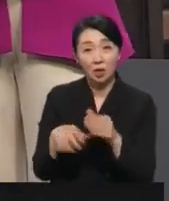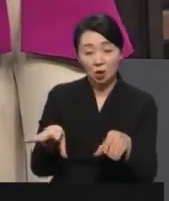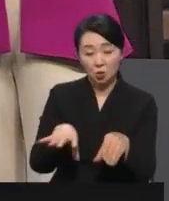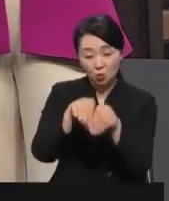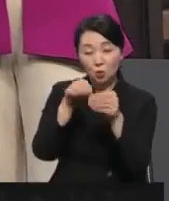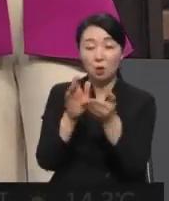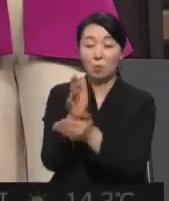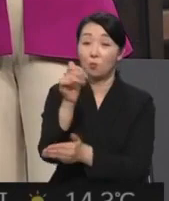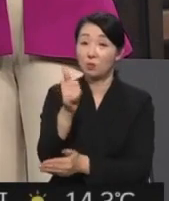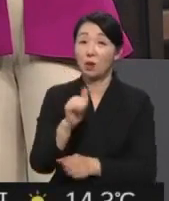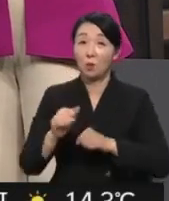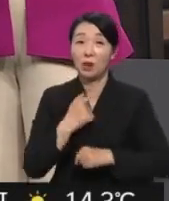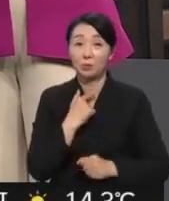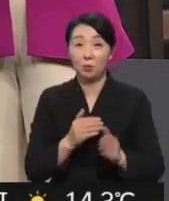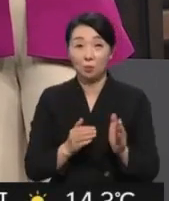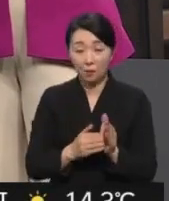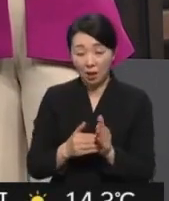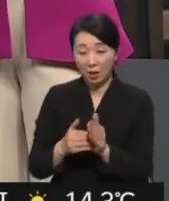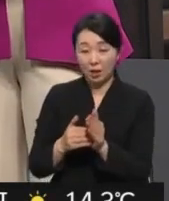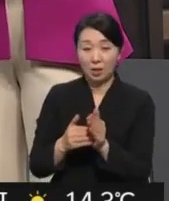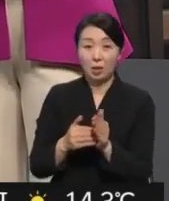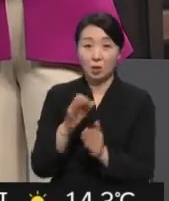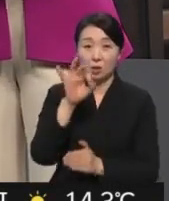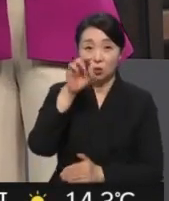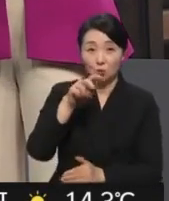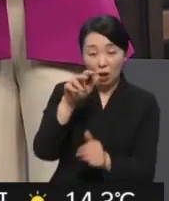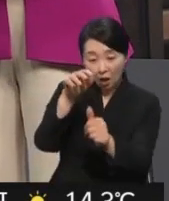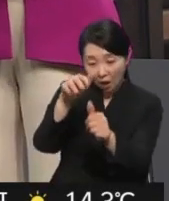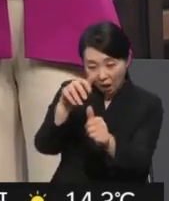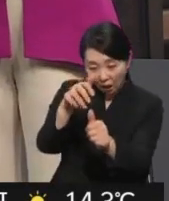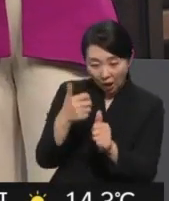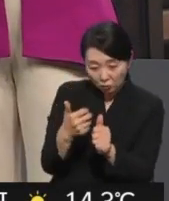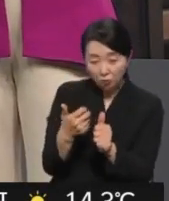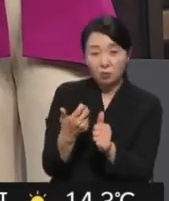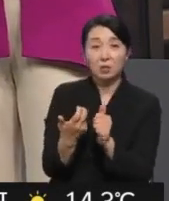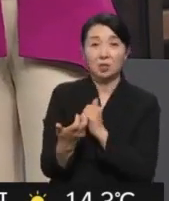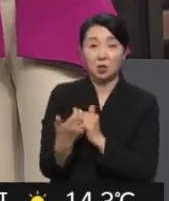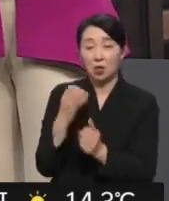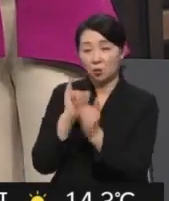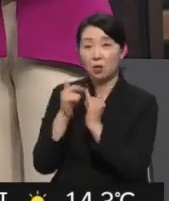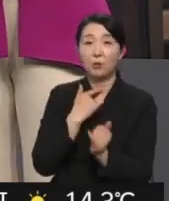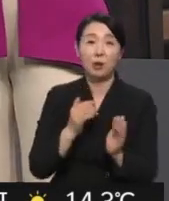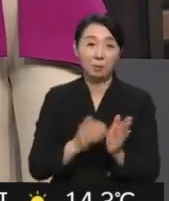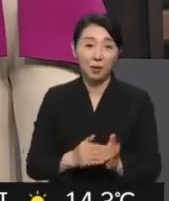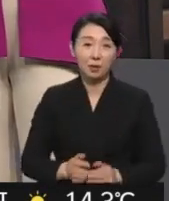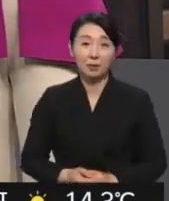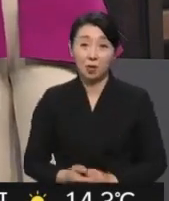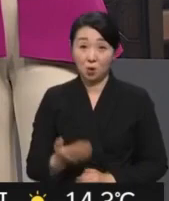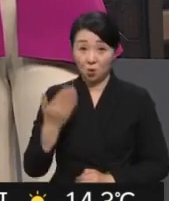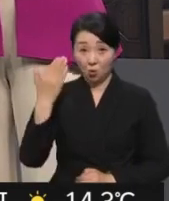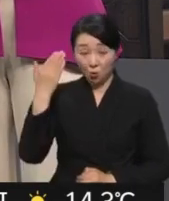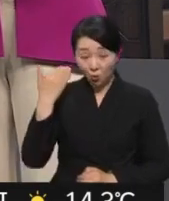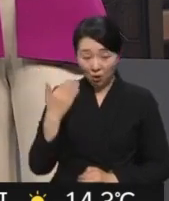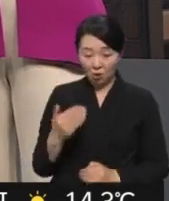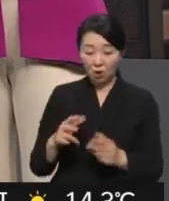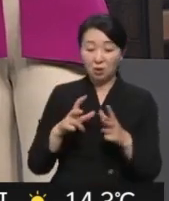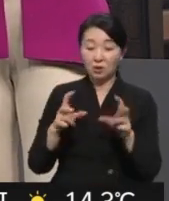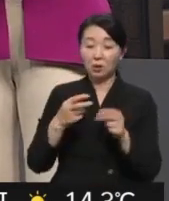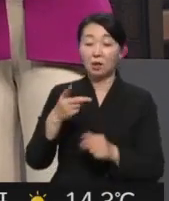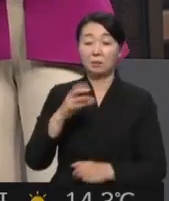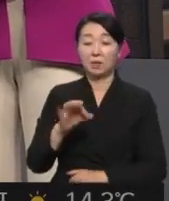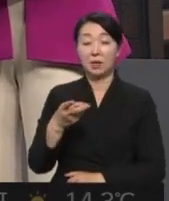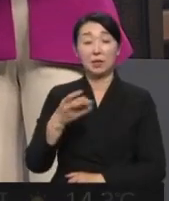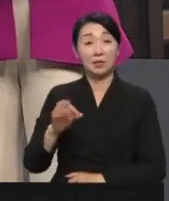했습니다. 유동규 전 본부장이 압수수색을 당하기 직전에 전화 통화를 했던 인물이기도 한데요. 과거 대장동 의혹의